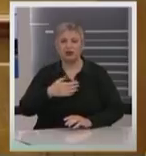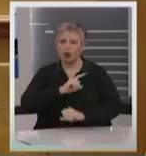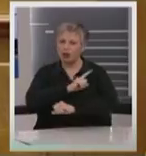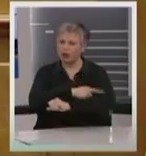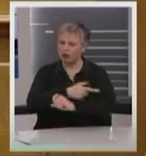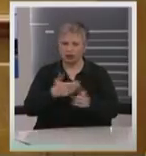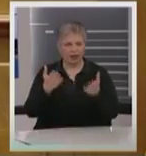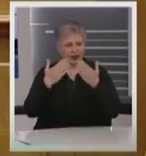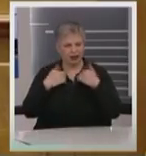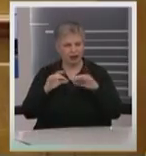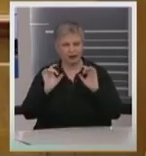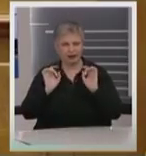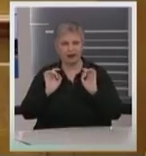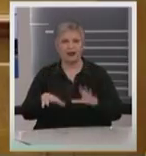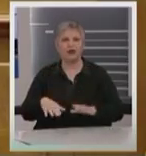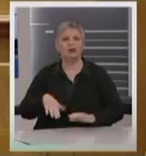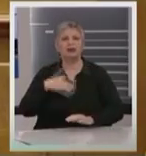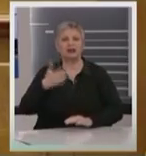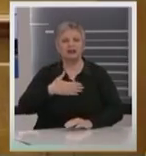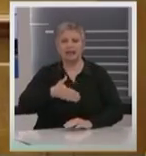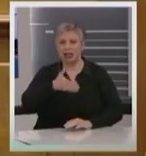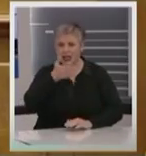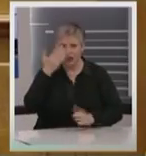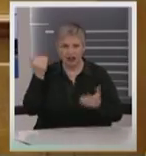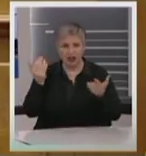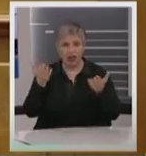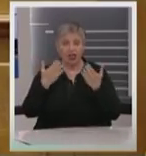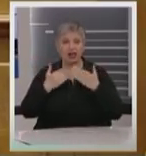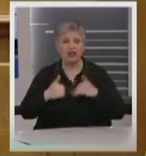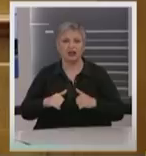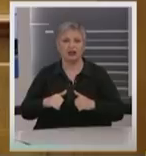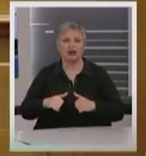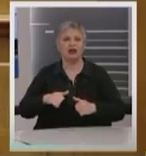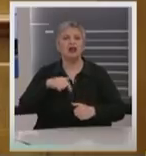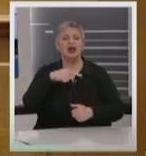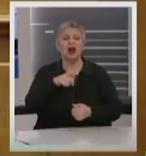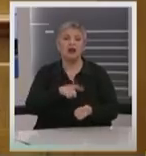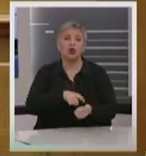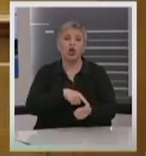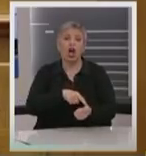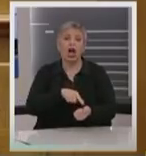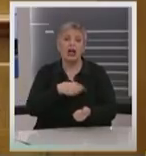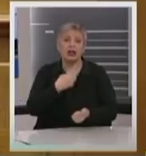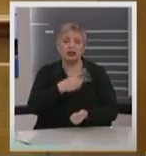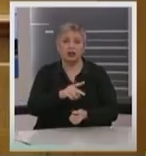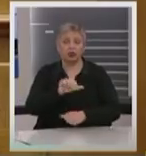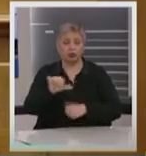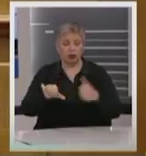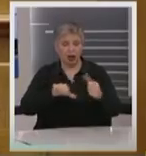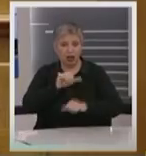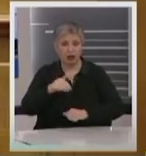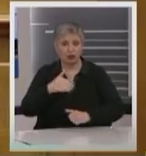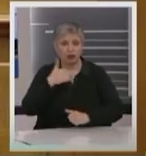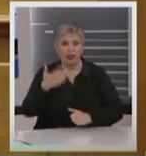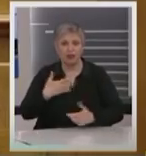τελικά η βαθιά σας ανηθικότητα. Και αυτά είναι στοιχεία του χαρακτήρα, φοβάμαι. Δεν αλλάζουν, δεν μασκαρεύονται. Και οι Έλληνες